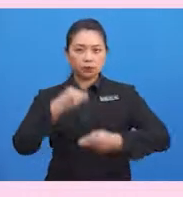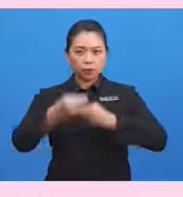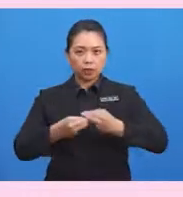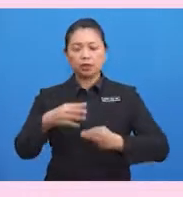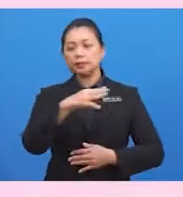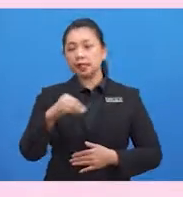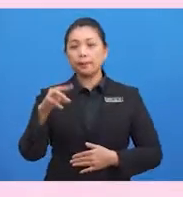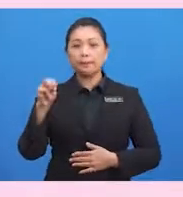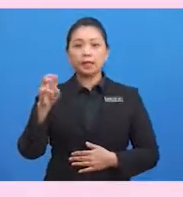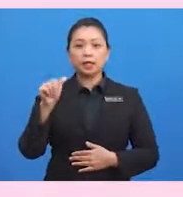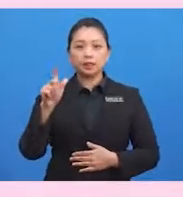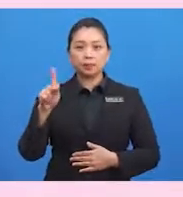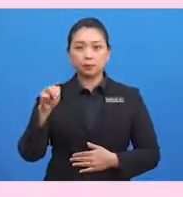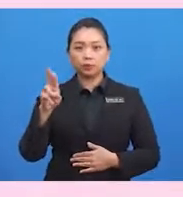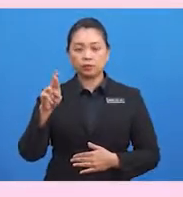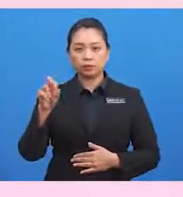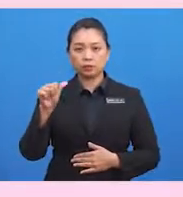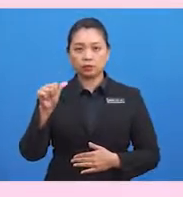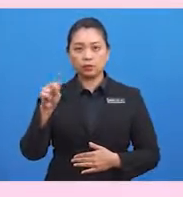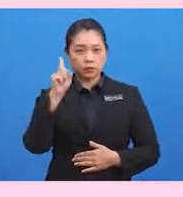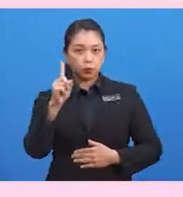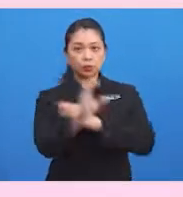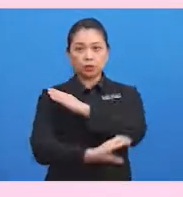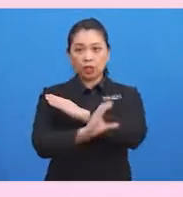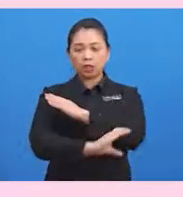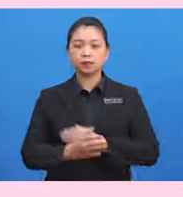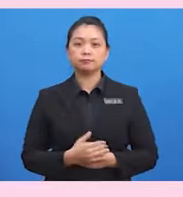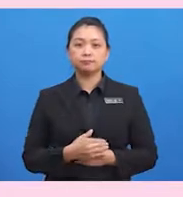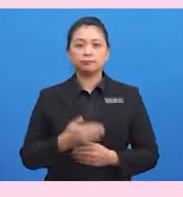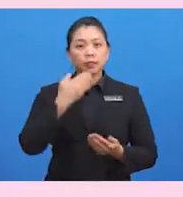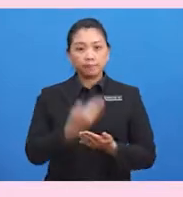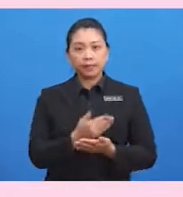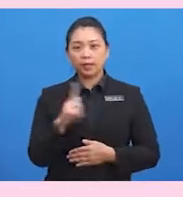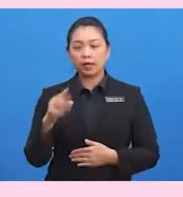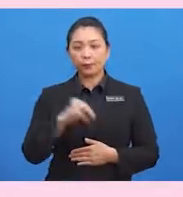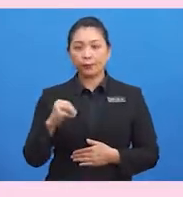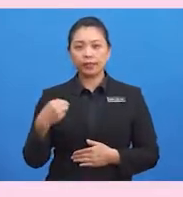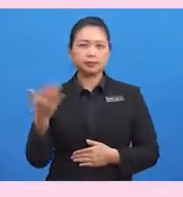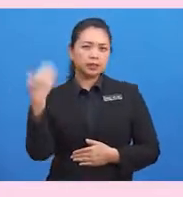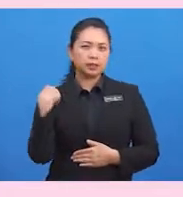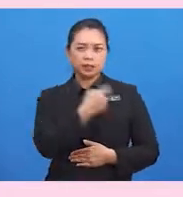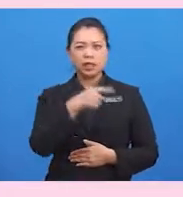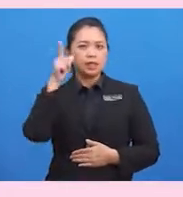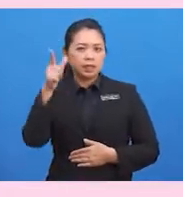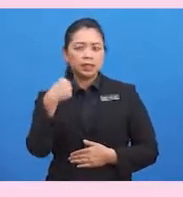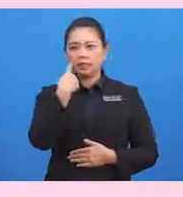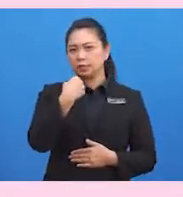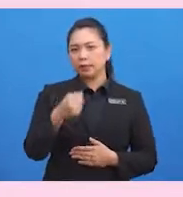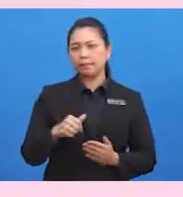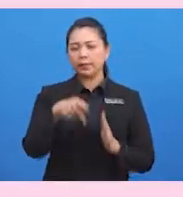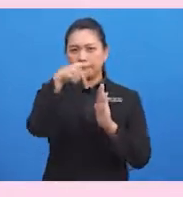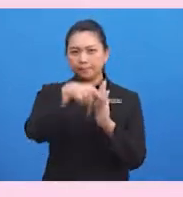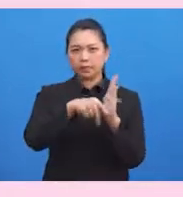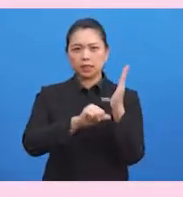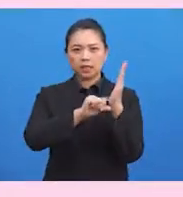dan kemakmuran sesebuah negara Baiklah murid-murid mereka kita lihat Siapakah pengasas